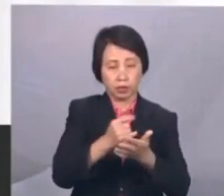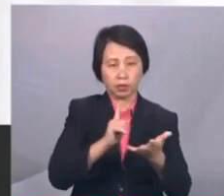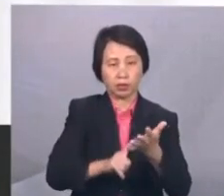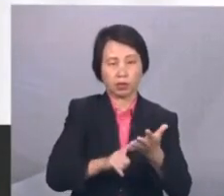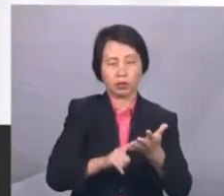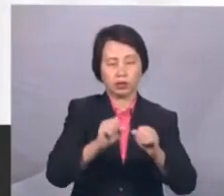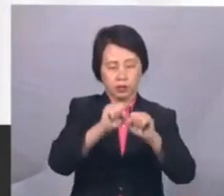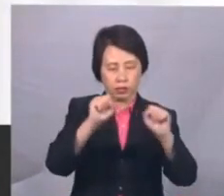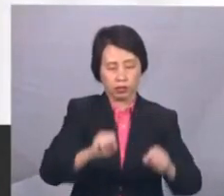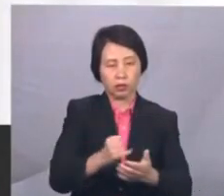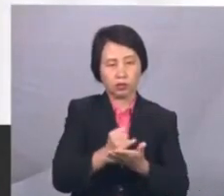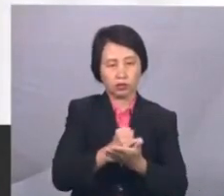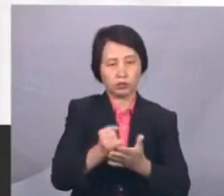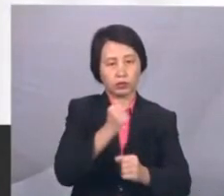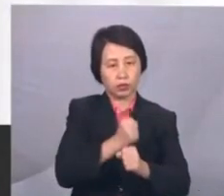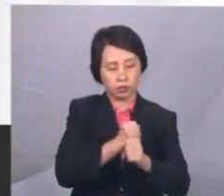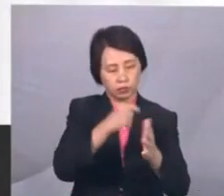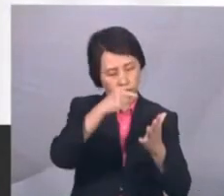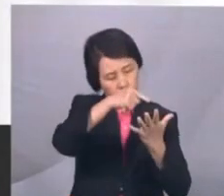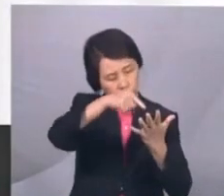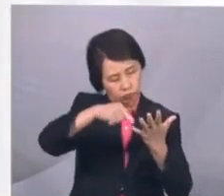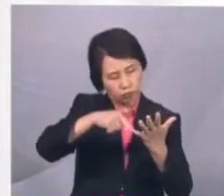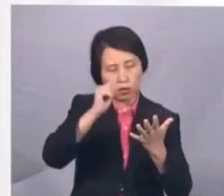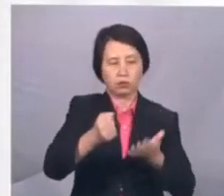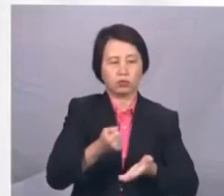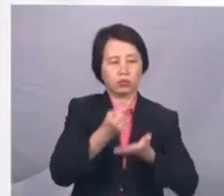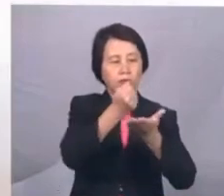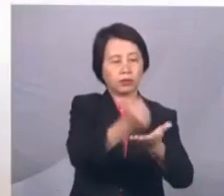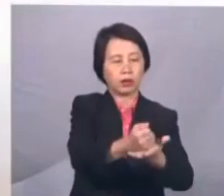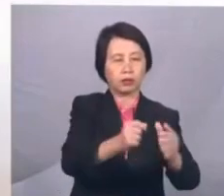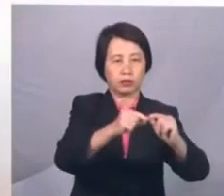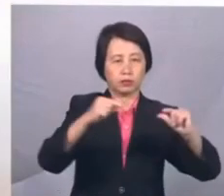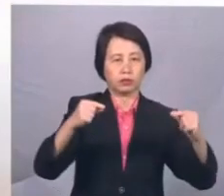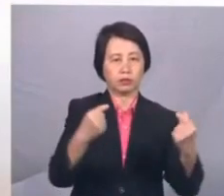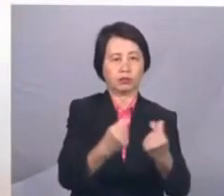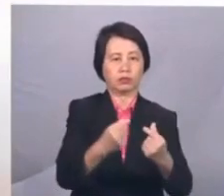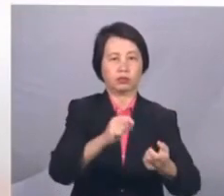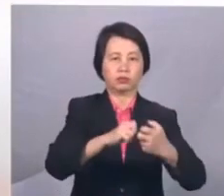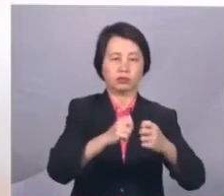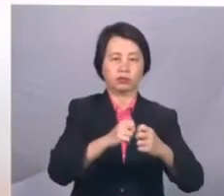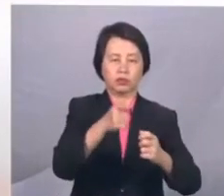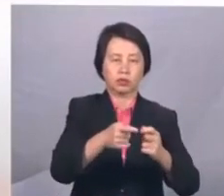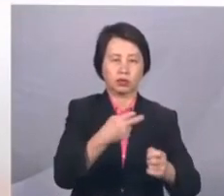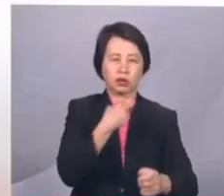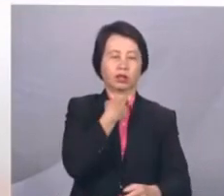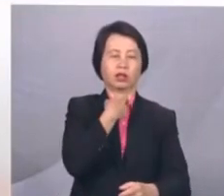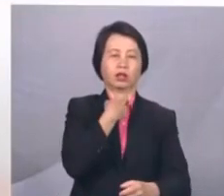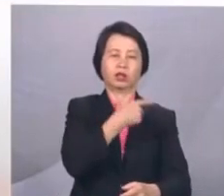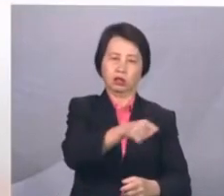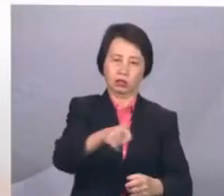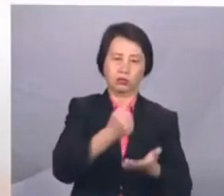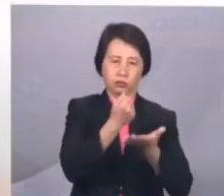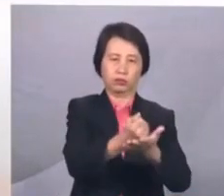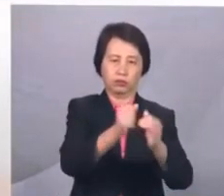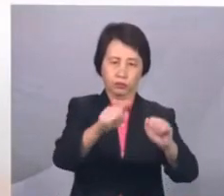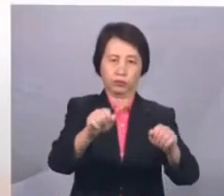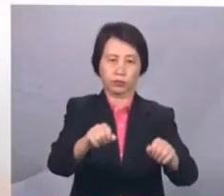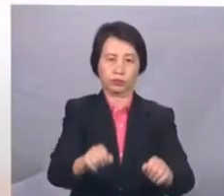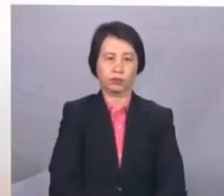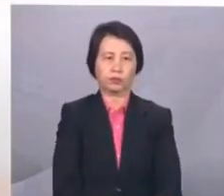dan sistem insurance pekerjaan dilihat mampu membantu golongan yang tercetak hai